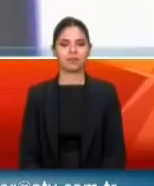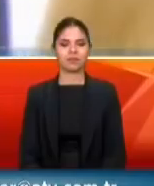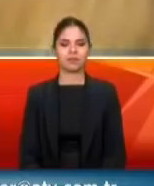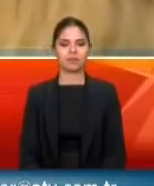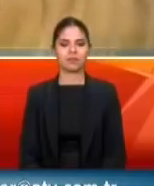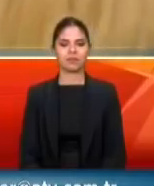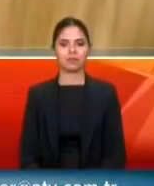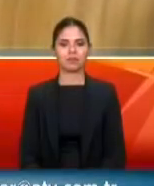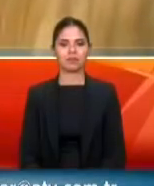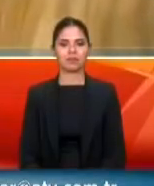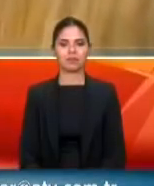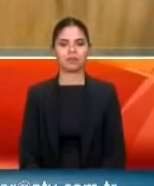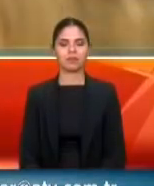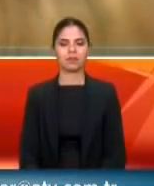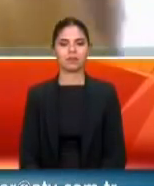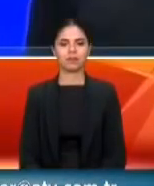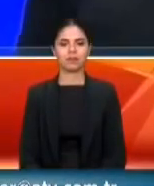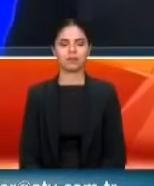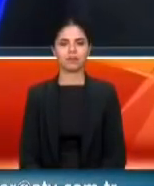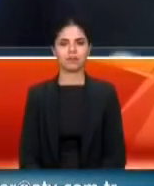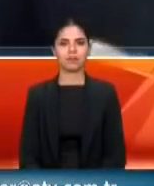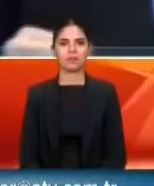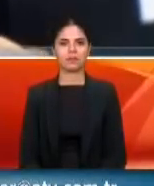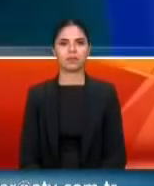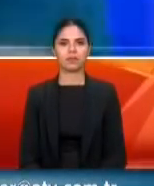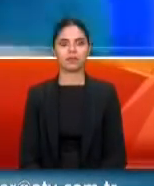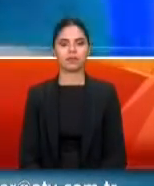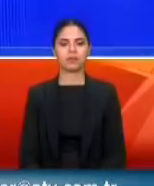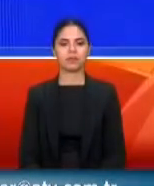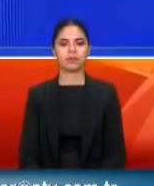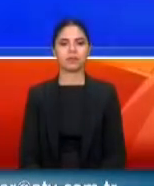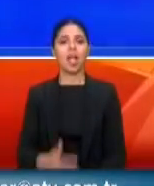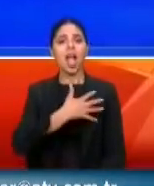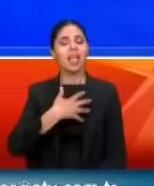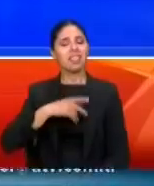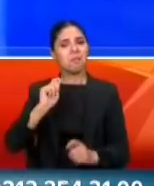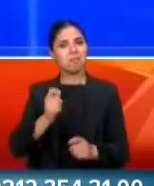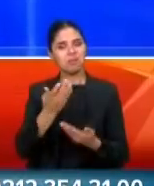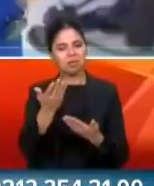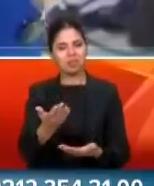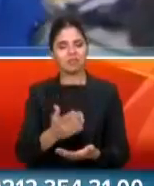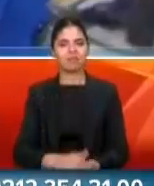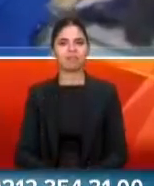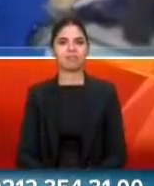Çok teşekkür ederim. Size çok şey borçluyum gerçekten. Anneni bulduk. Bak anne.